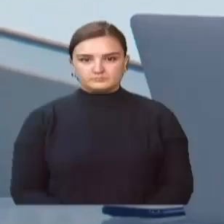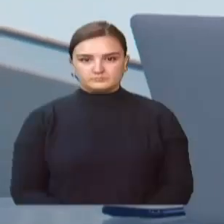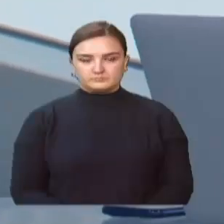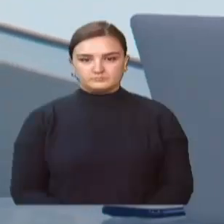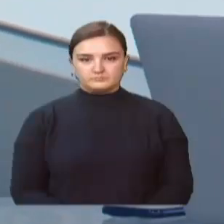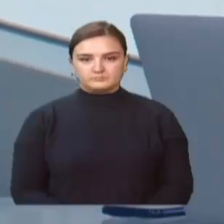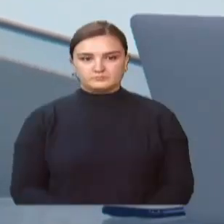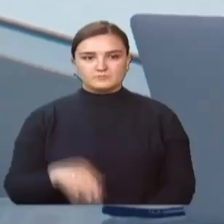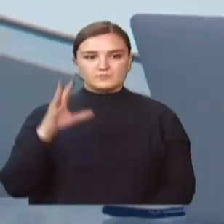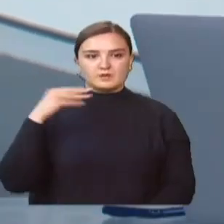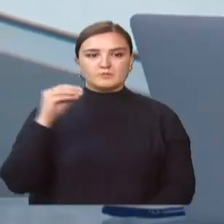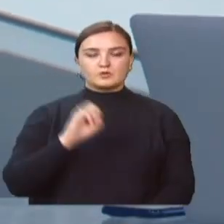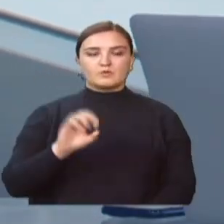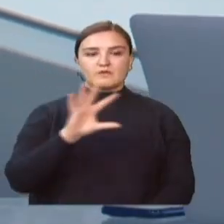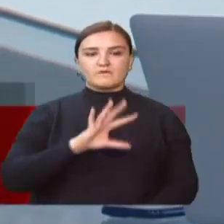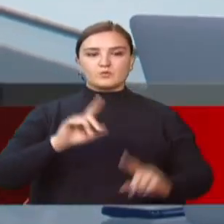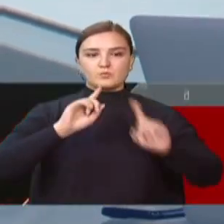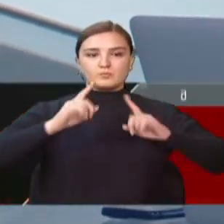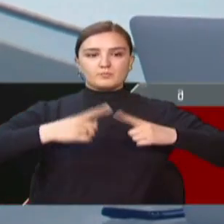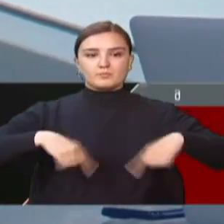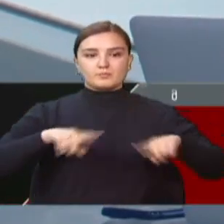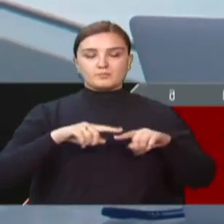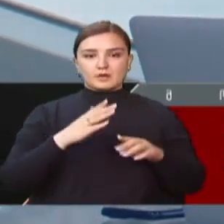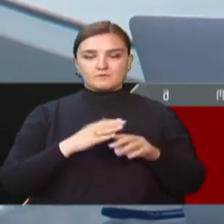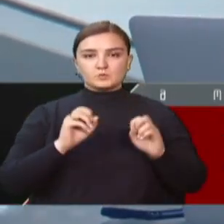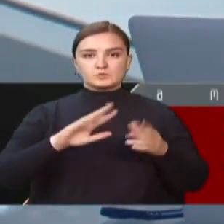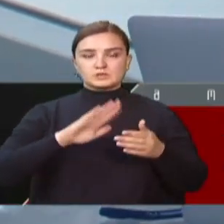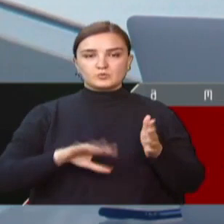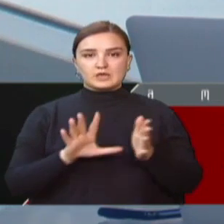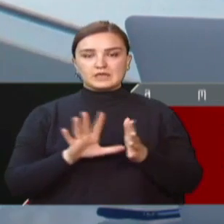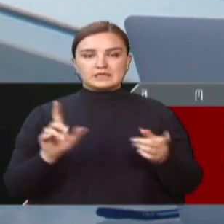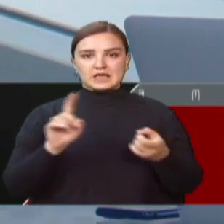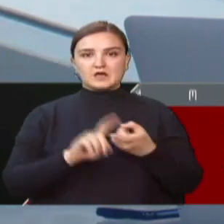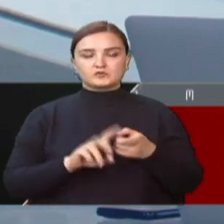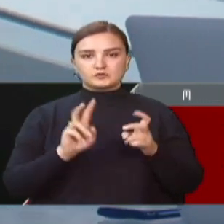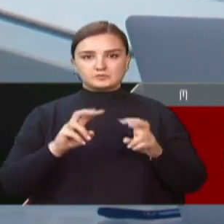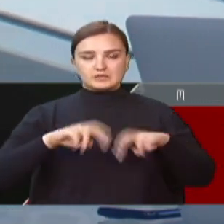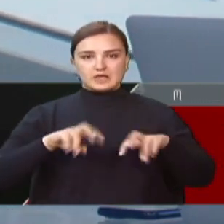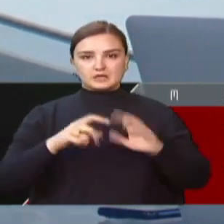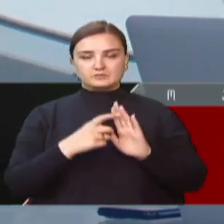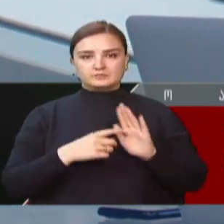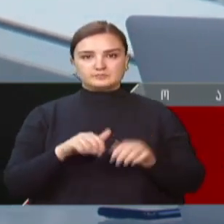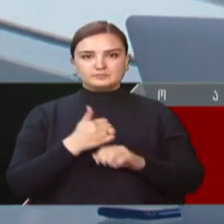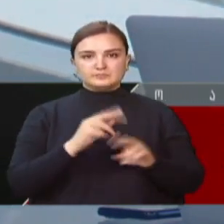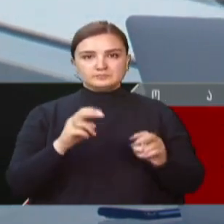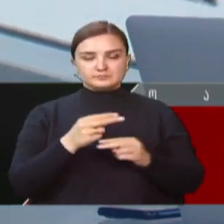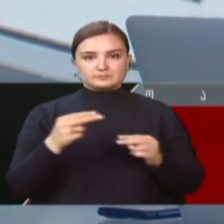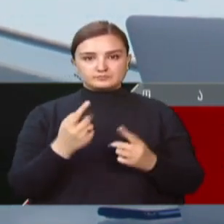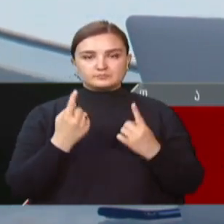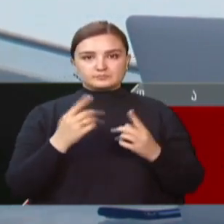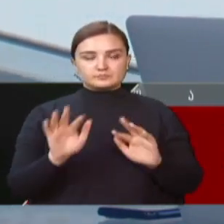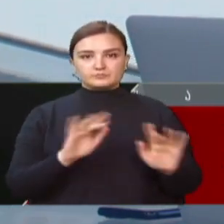Moldovaში ევროპული პოლიტიკური გაერთიანების სამიტი მიმდინარეობს. Უსაფრთხოება, ენერგეტიკა და დაკავშირებადობა განხილვის მთავარი თემებია მაღალი რანგის